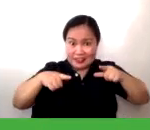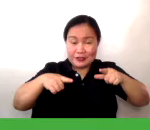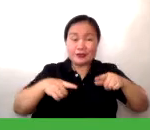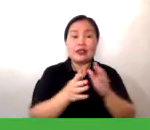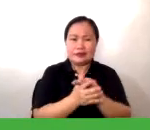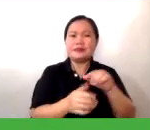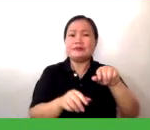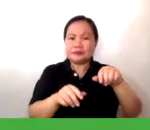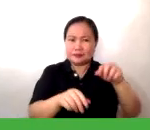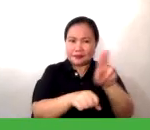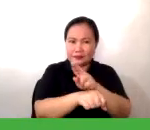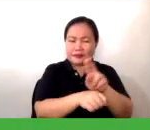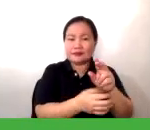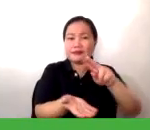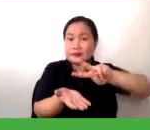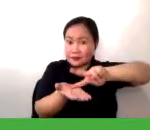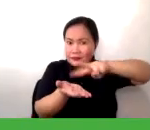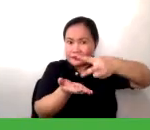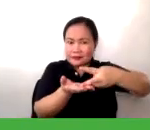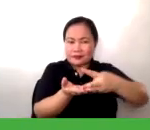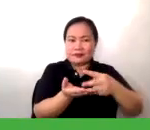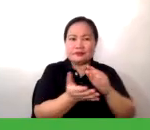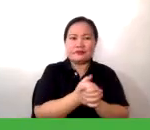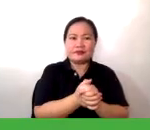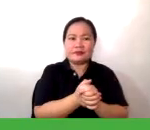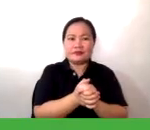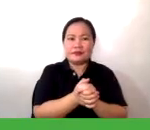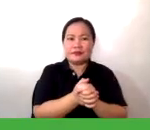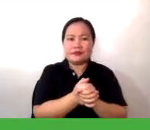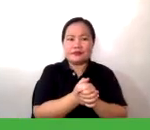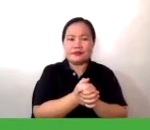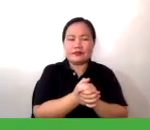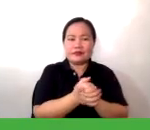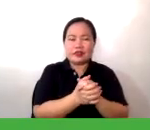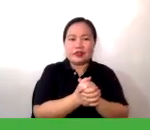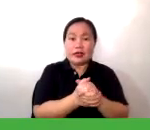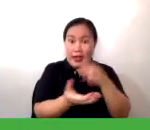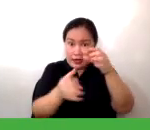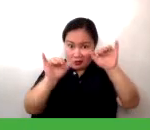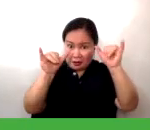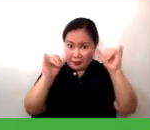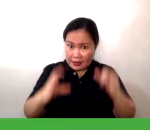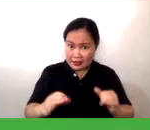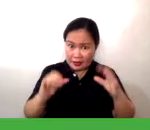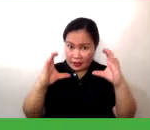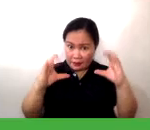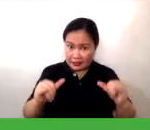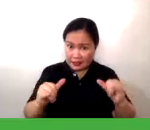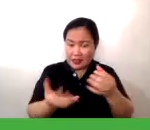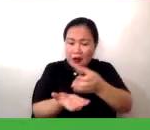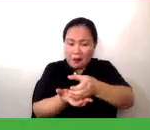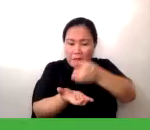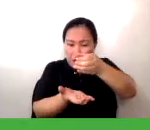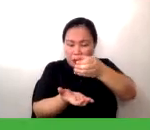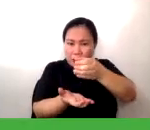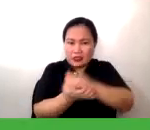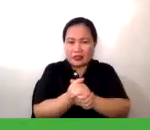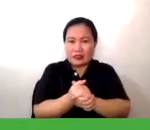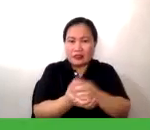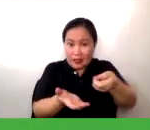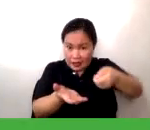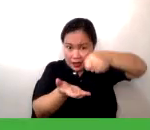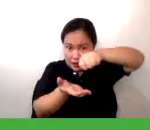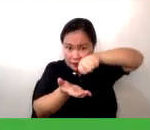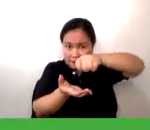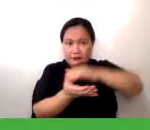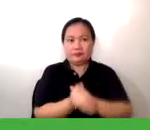Okay? So, capacity, ito yung kapag bote, baso, so yung mga ganun po. Okay. So, let us proceed